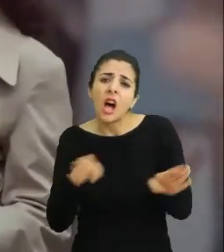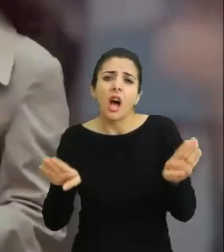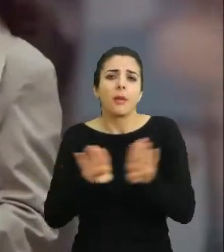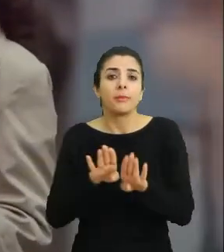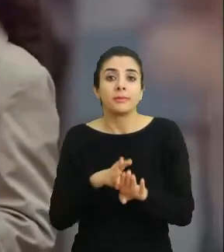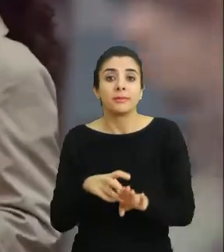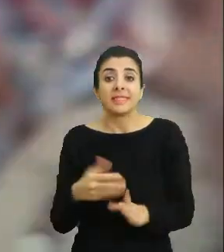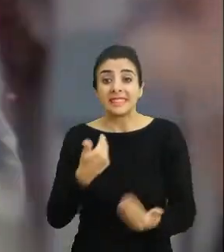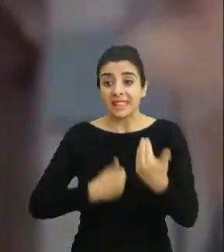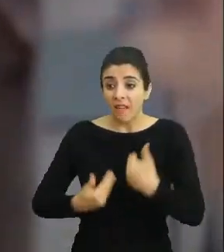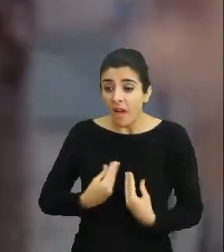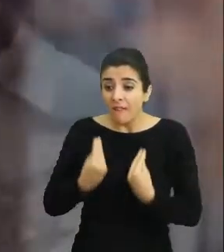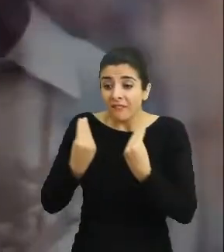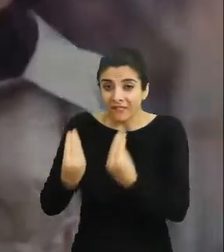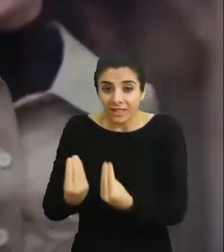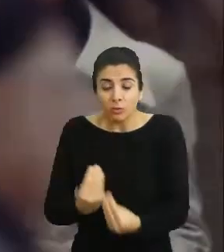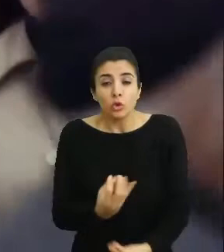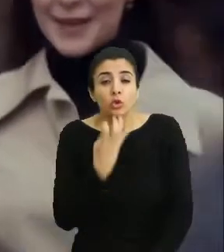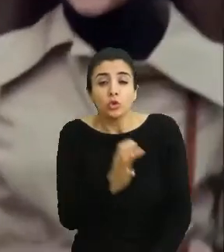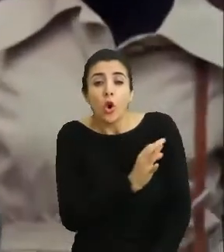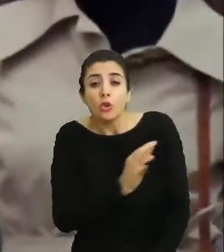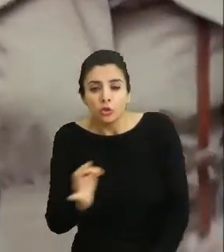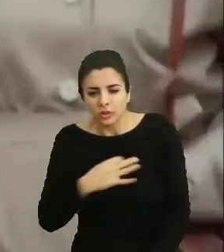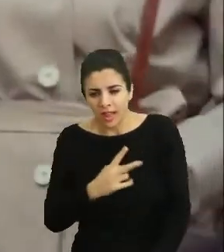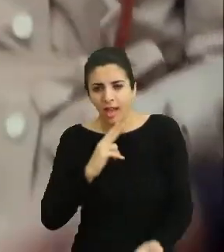ektik, sonsuz seçtik, beğendik.